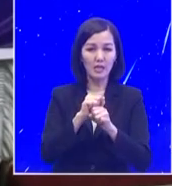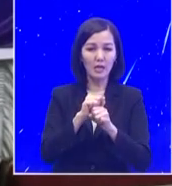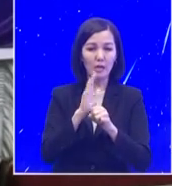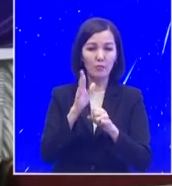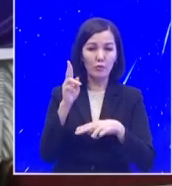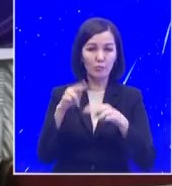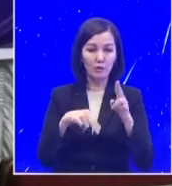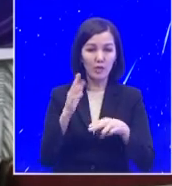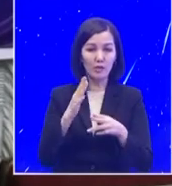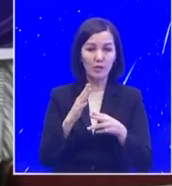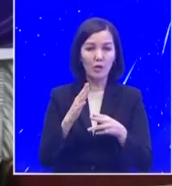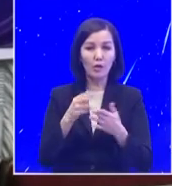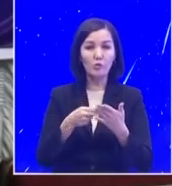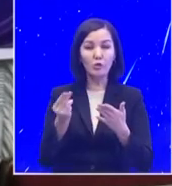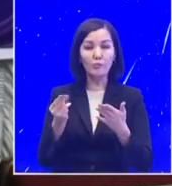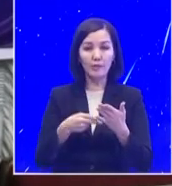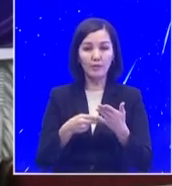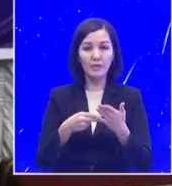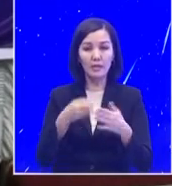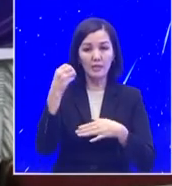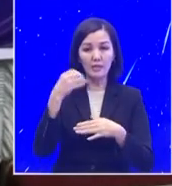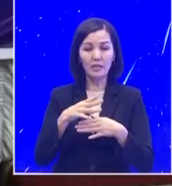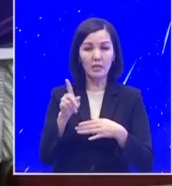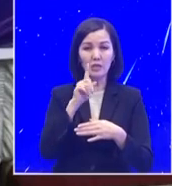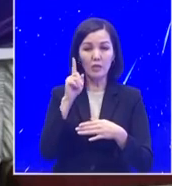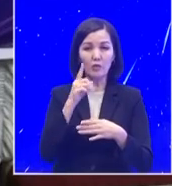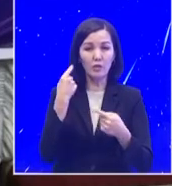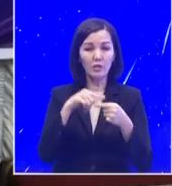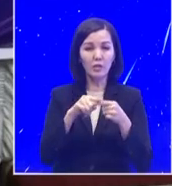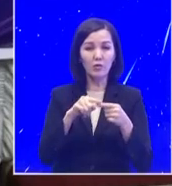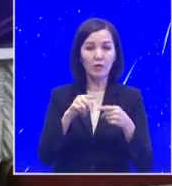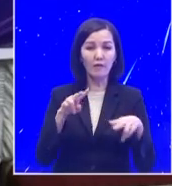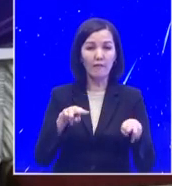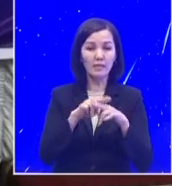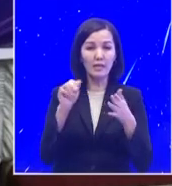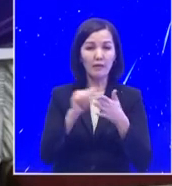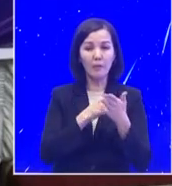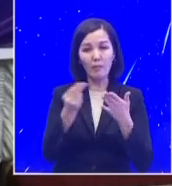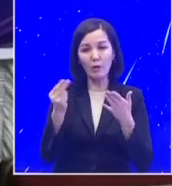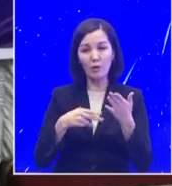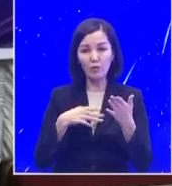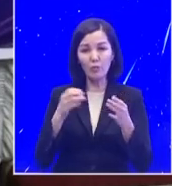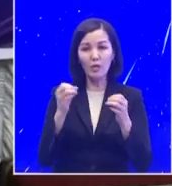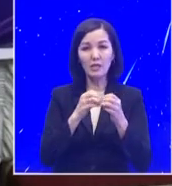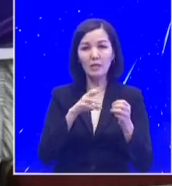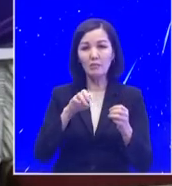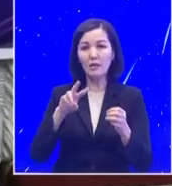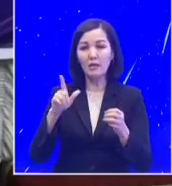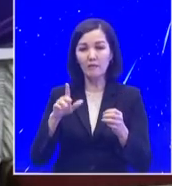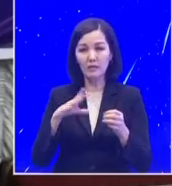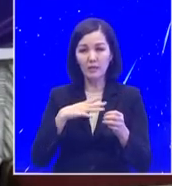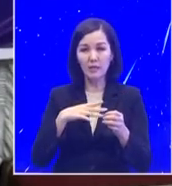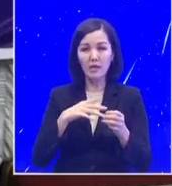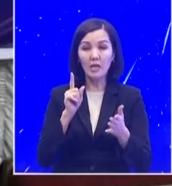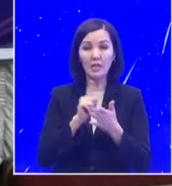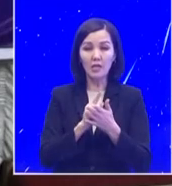Дело в том, что мы уже подписали с Центром зеленых технологий в Астане меморандум на 10 миллиардов тенге. Они